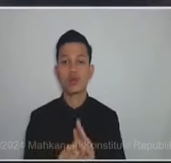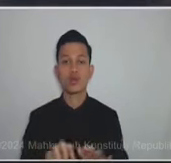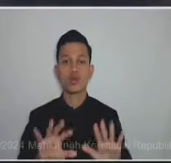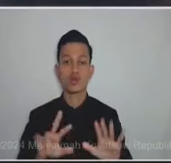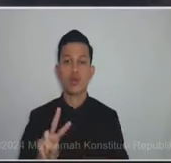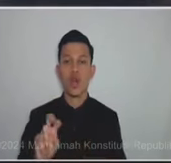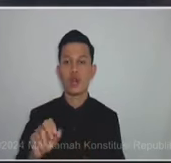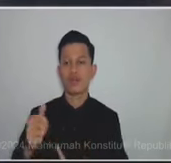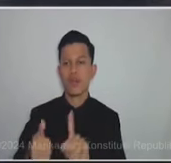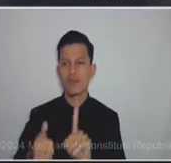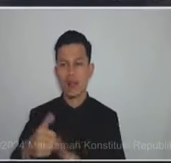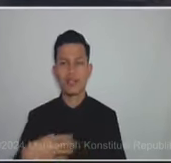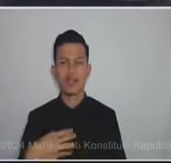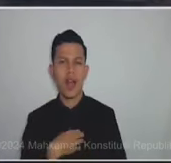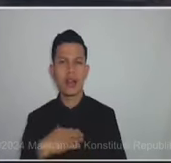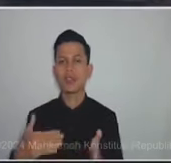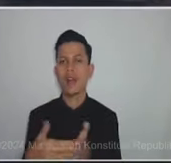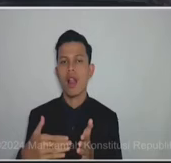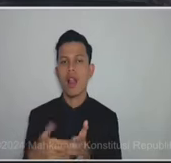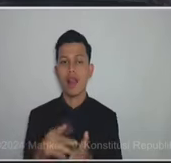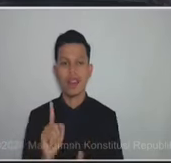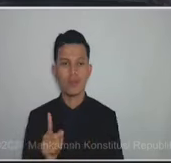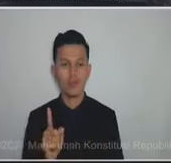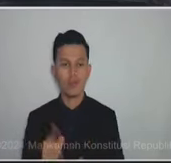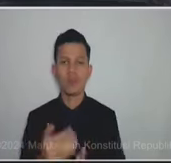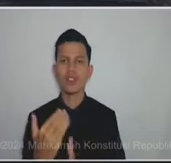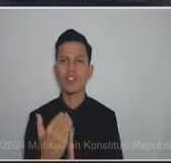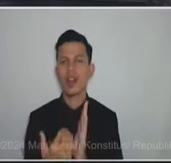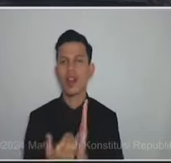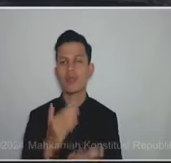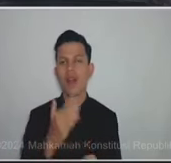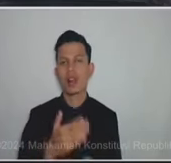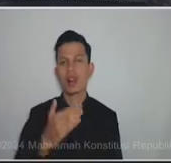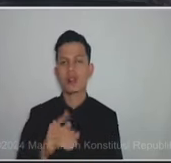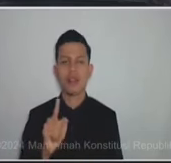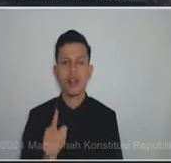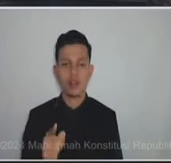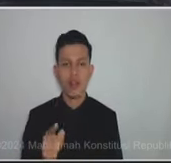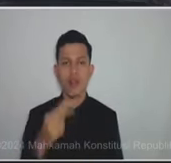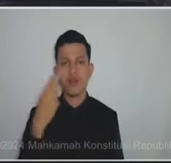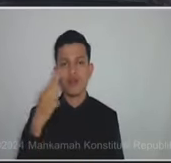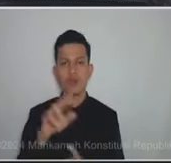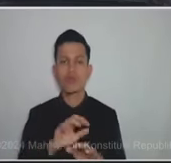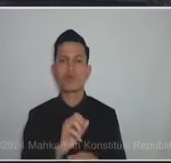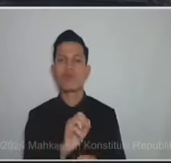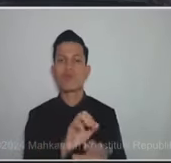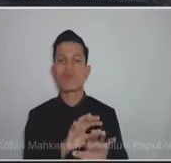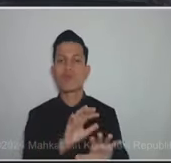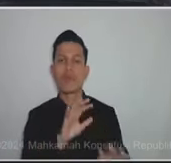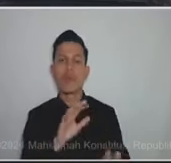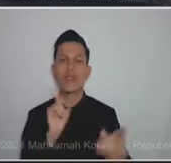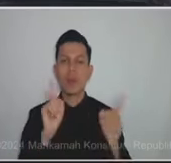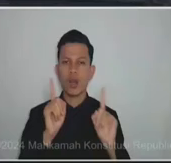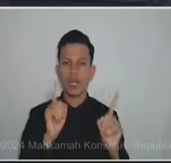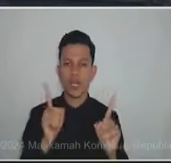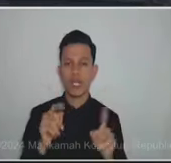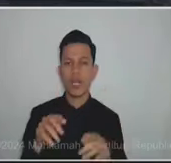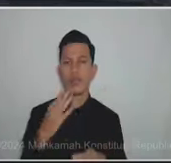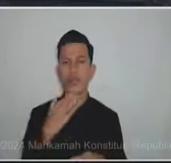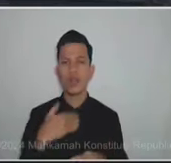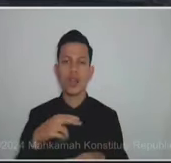konsal para pemohon karena adanya pembatasan persyaratan hanya berlaku bagi partai politik memiliki kursi di DPRD untuk dapat